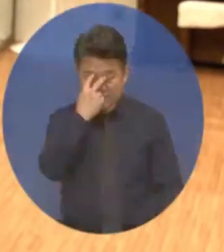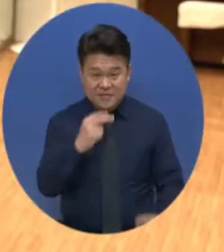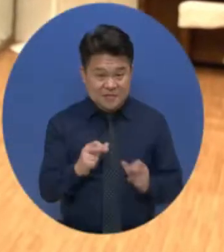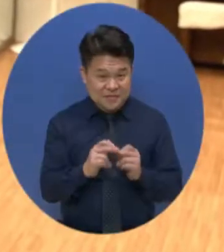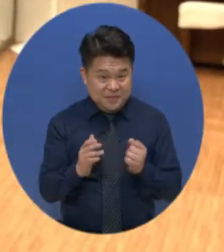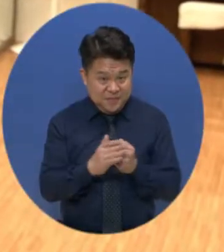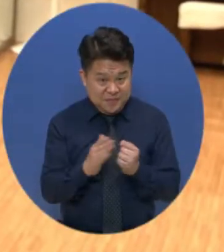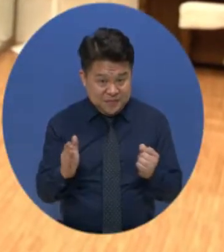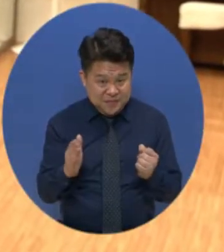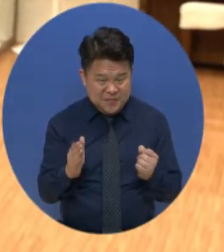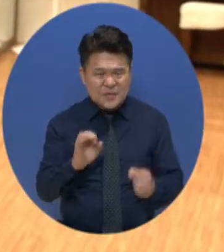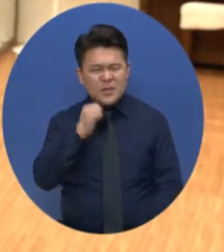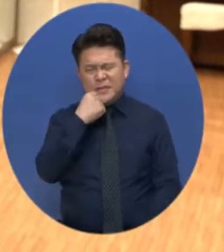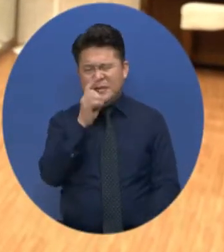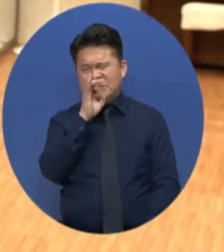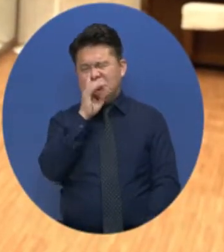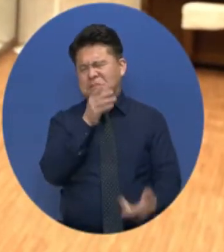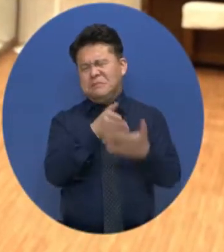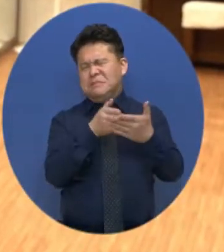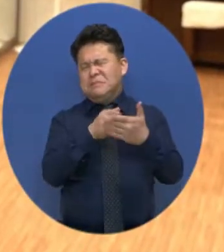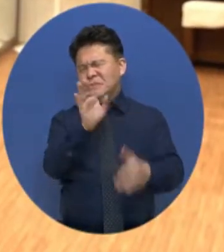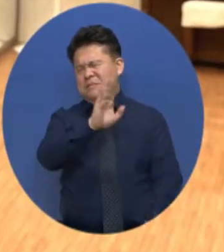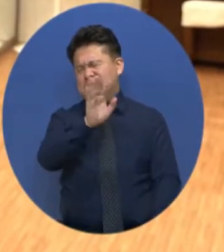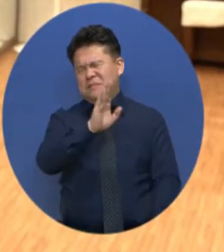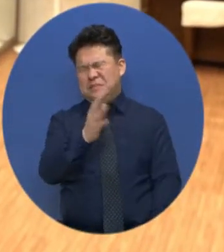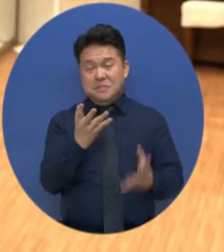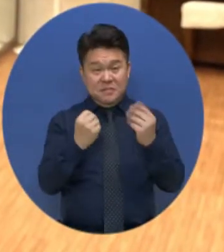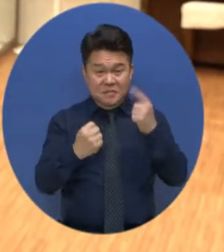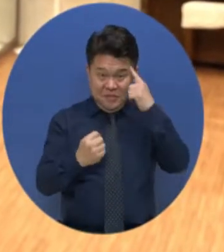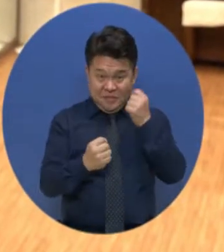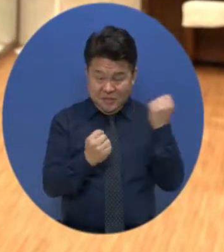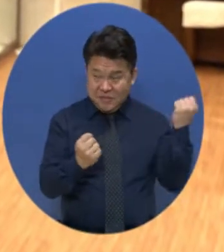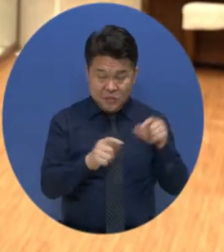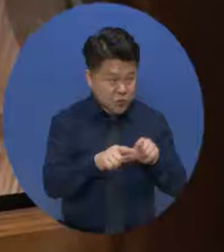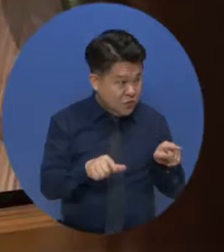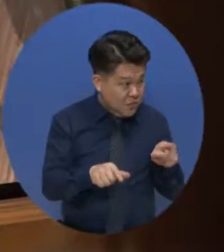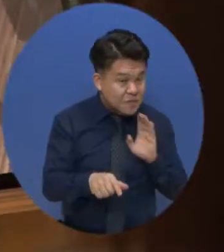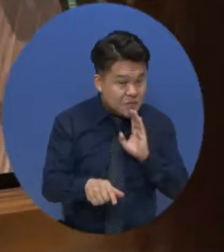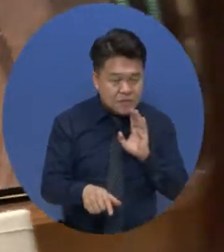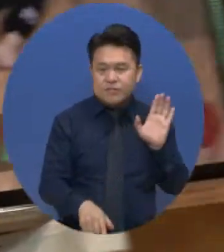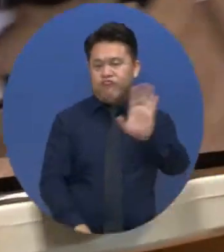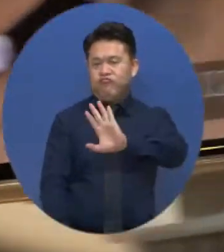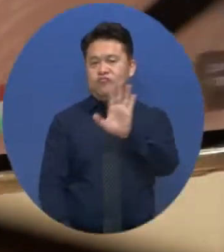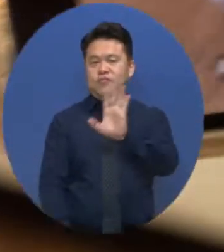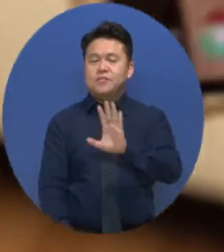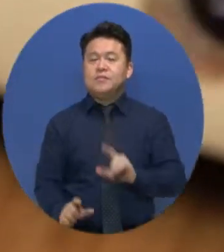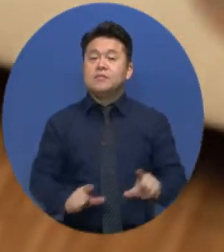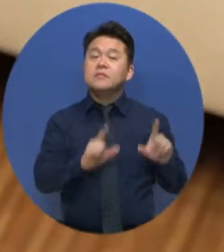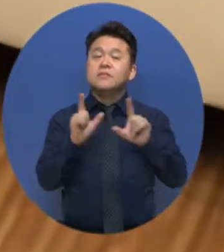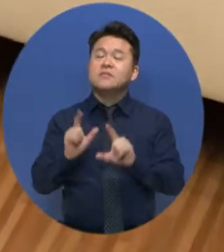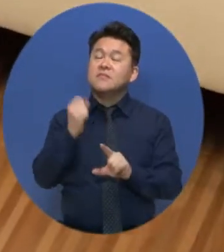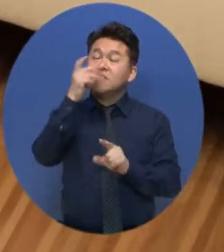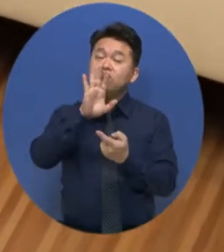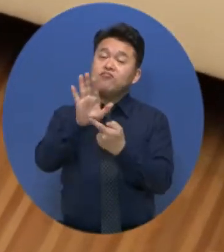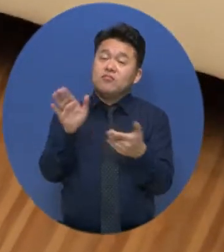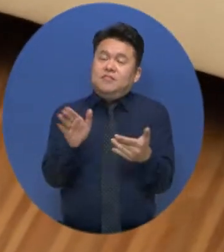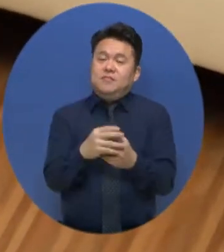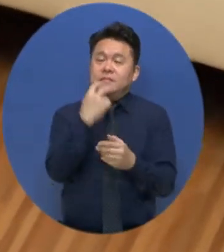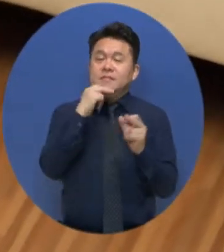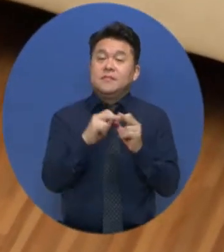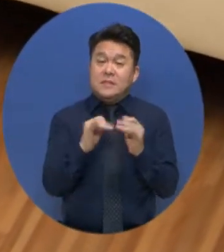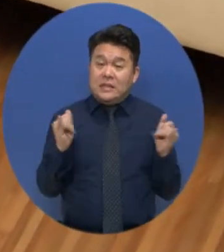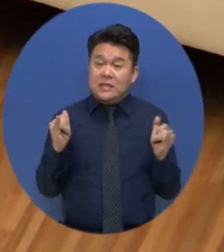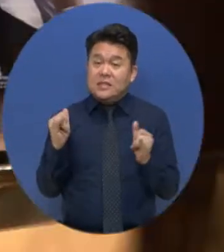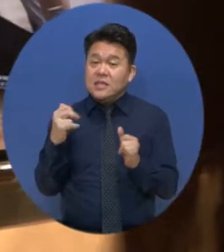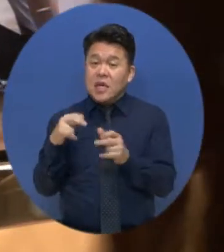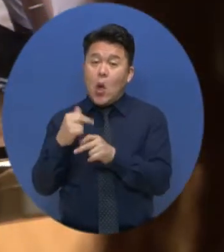시각장애인이기 때문에 장벽이 있고 못하는 게 많다고 많이들 생각하더라고요. 근데 일상을 그냥 담아내면서